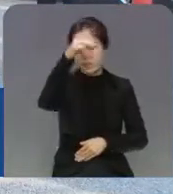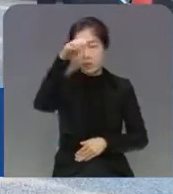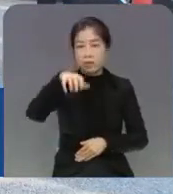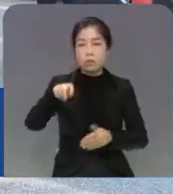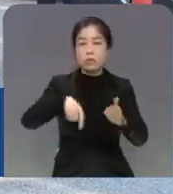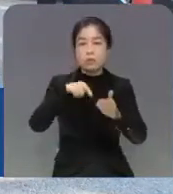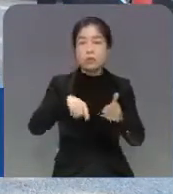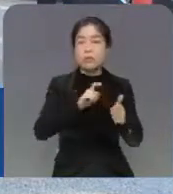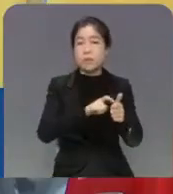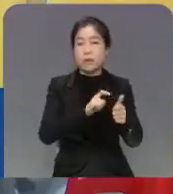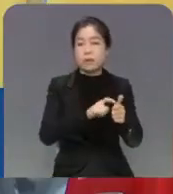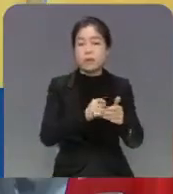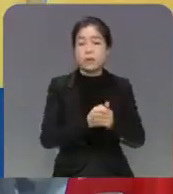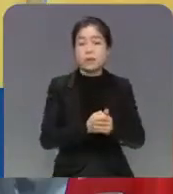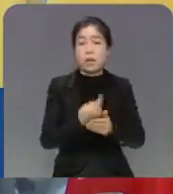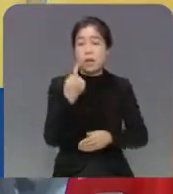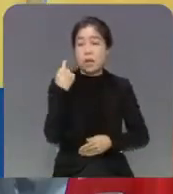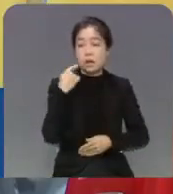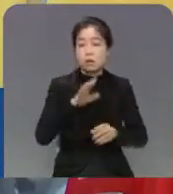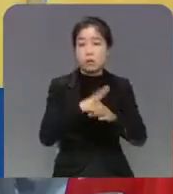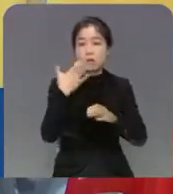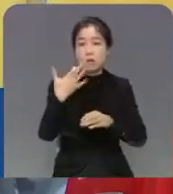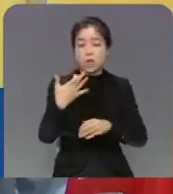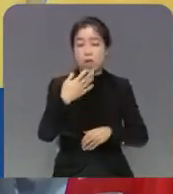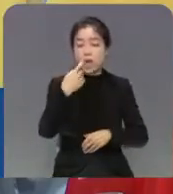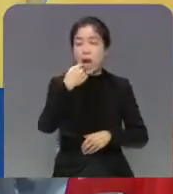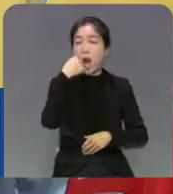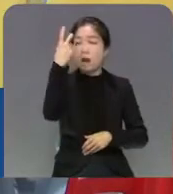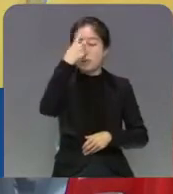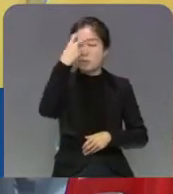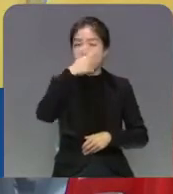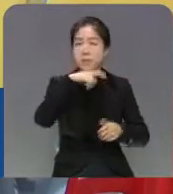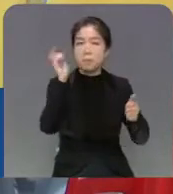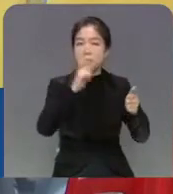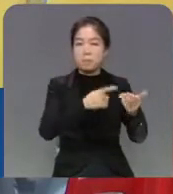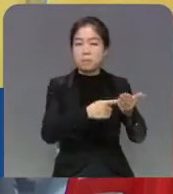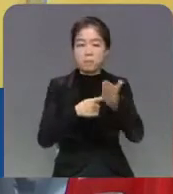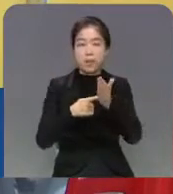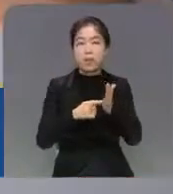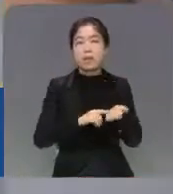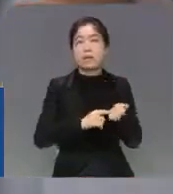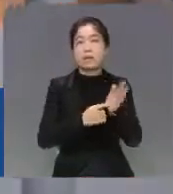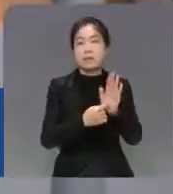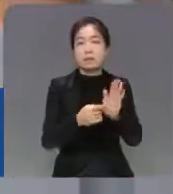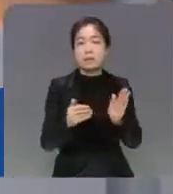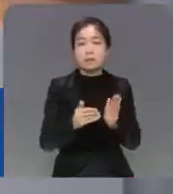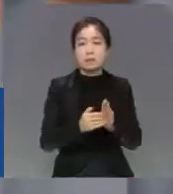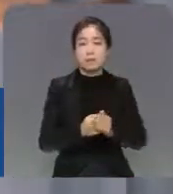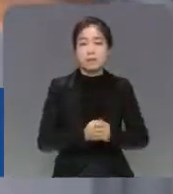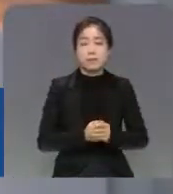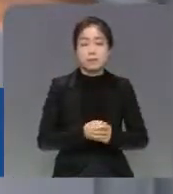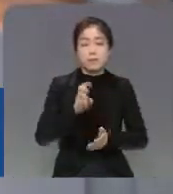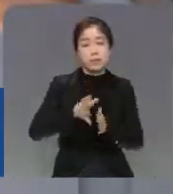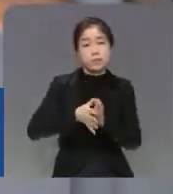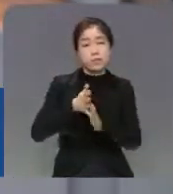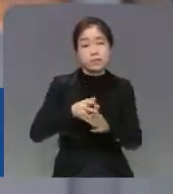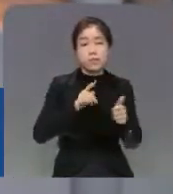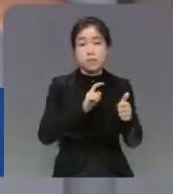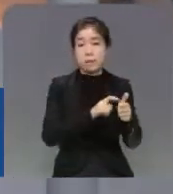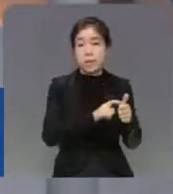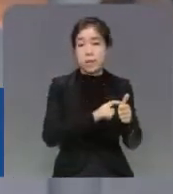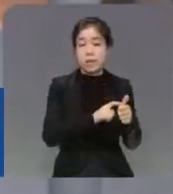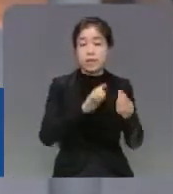소속 A경위가 어제 코로나19 진단검사에서 양성 반응을 보였다고 밝혔습니다. 광주시는